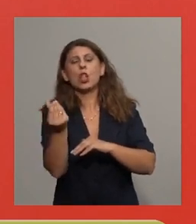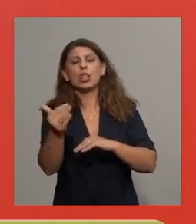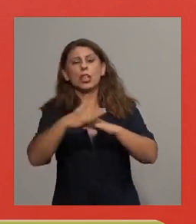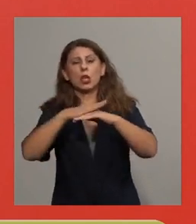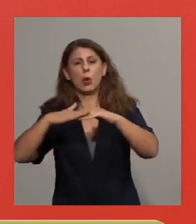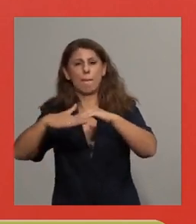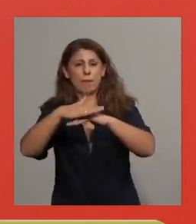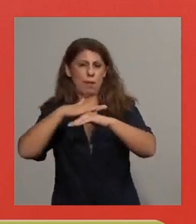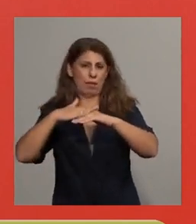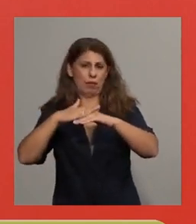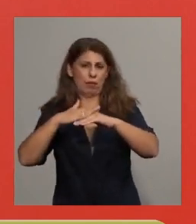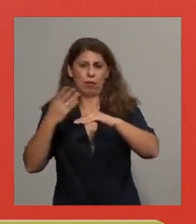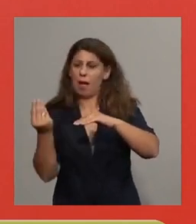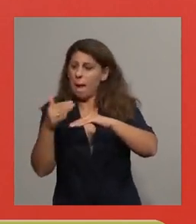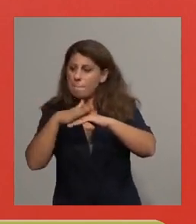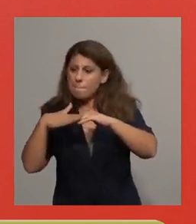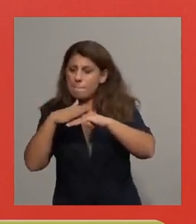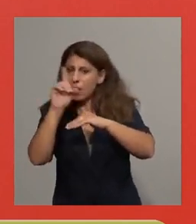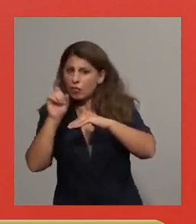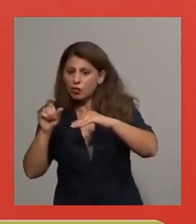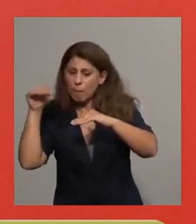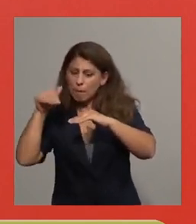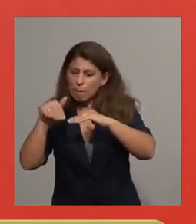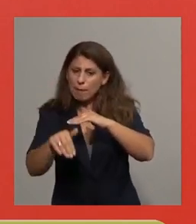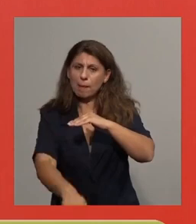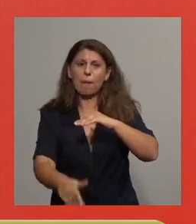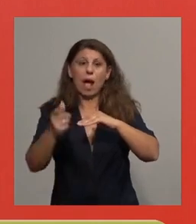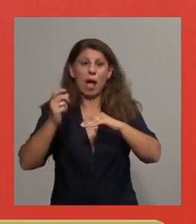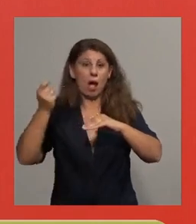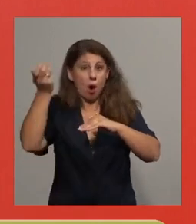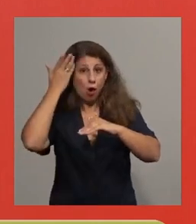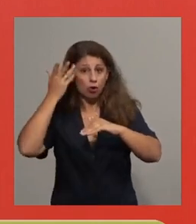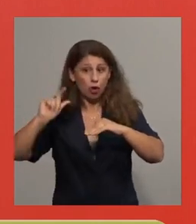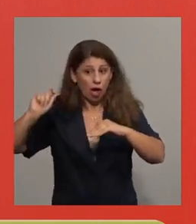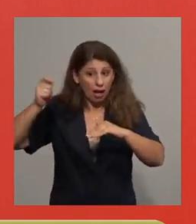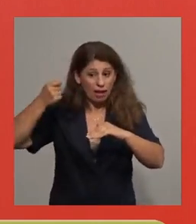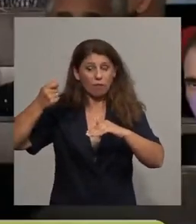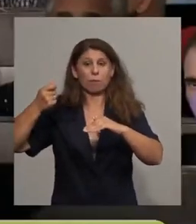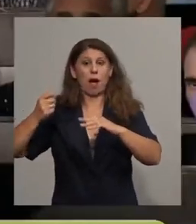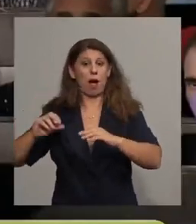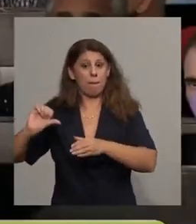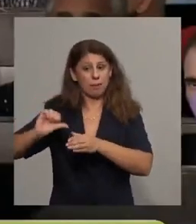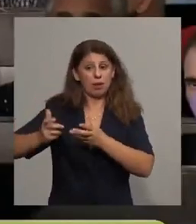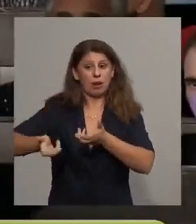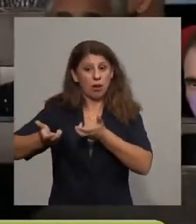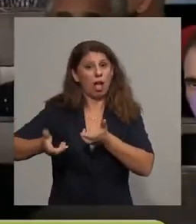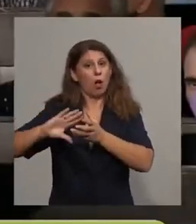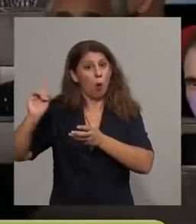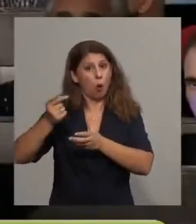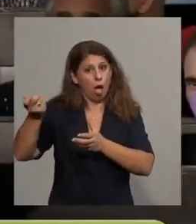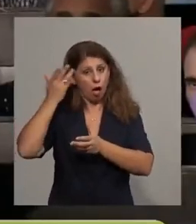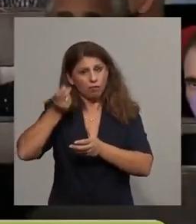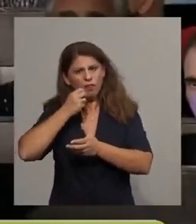στην καθημερινή, η αύξηση του ενεργειακού κόστους και του κόστους της ζωής κουρεύει ένα